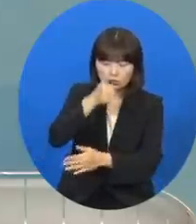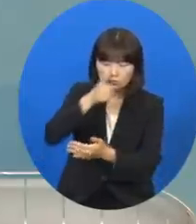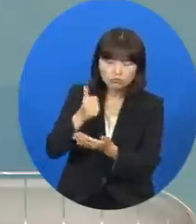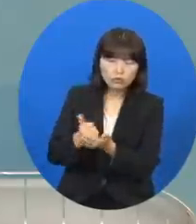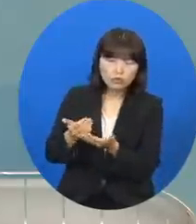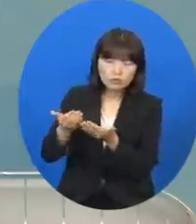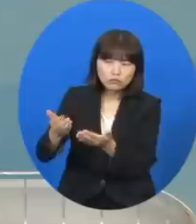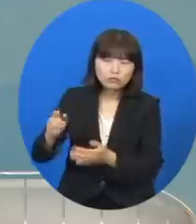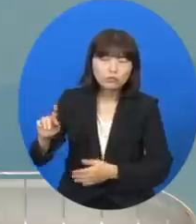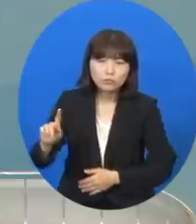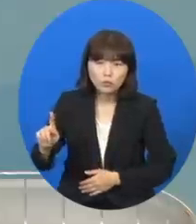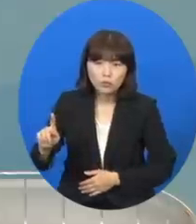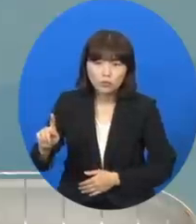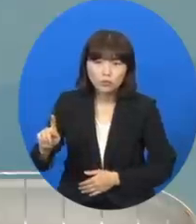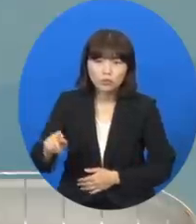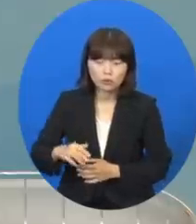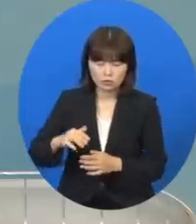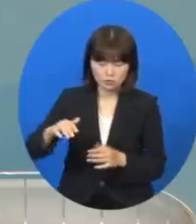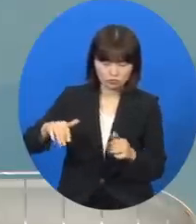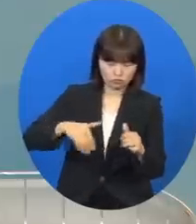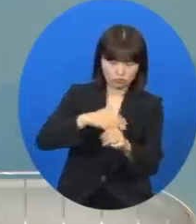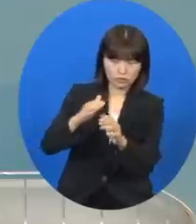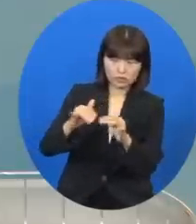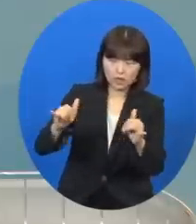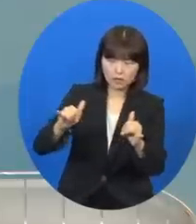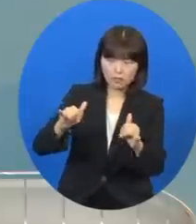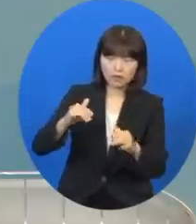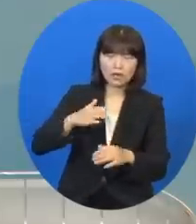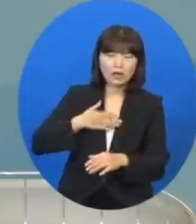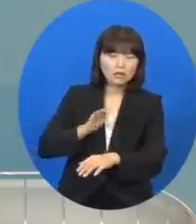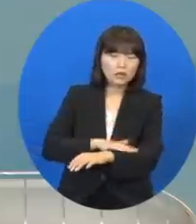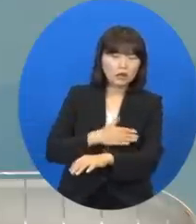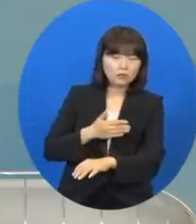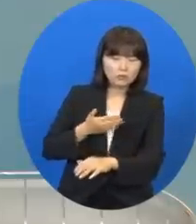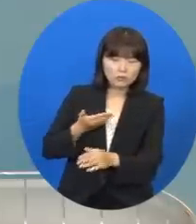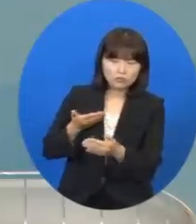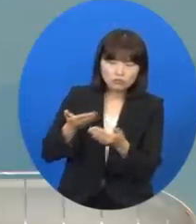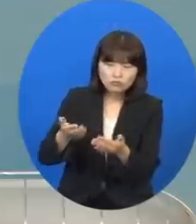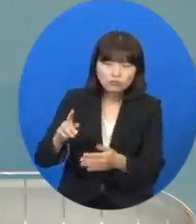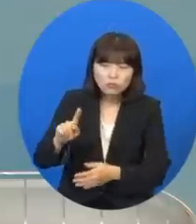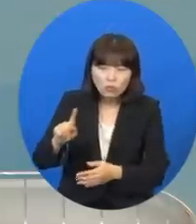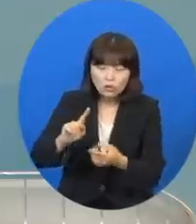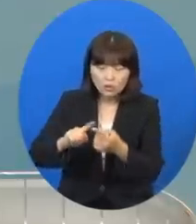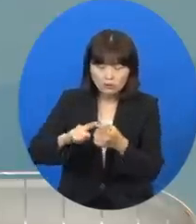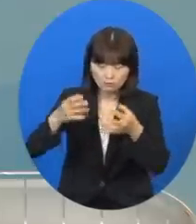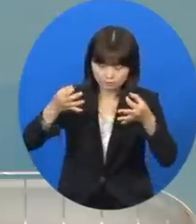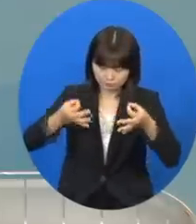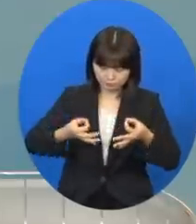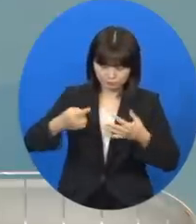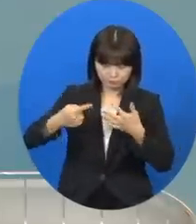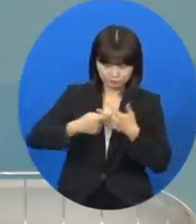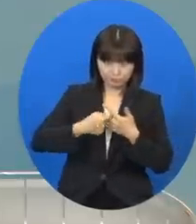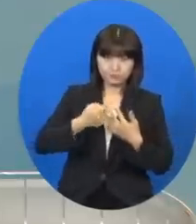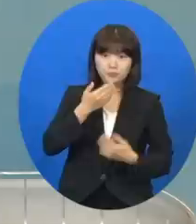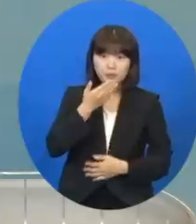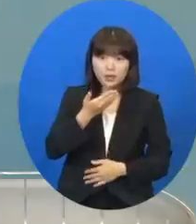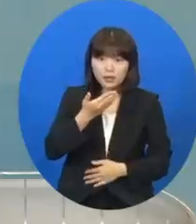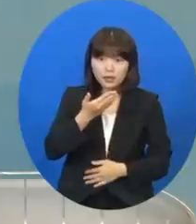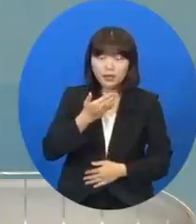사람에게 여러분 자신은 무슨 죄를 짓고 살았는지는 아시나요? 알기만 해도 대단해요.